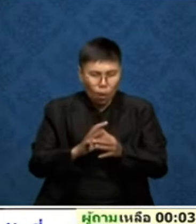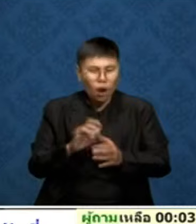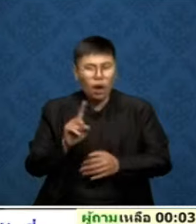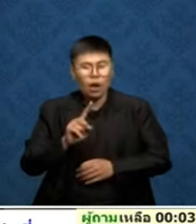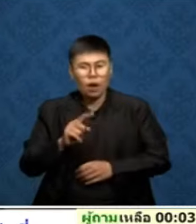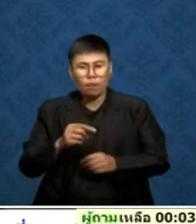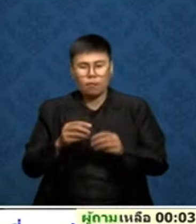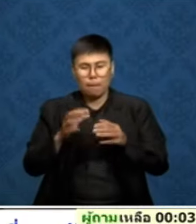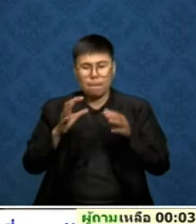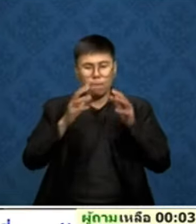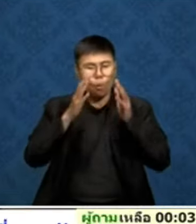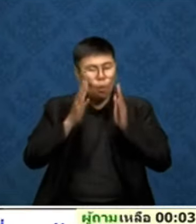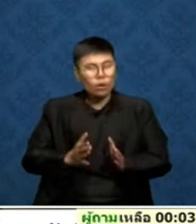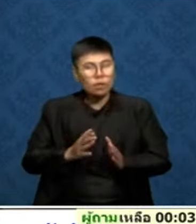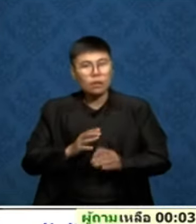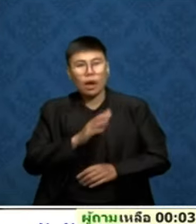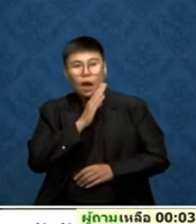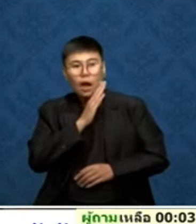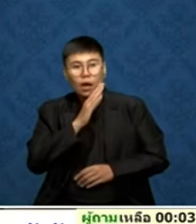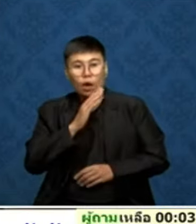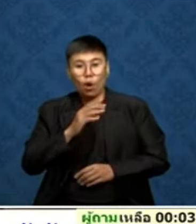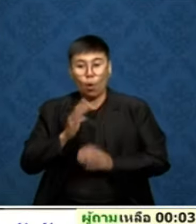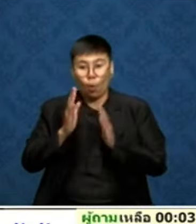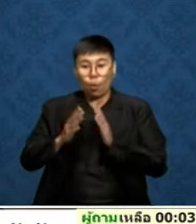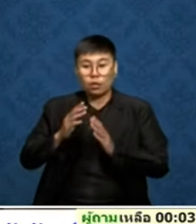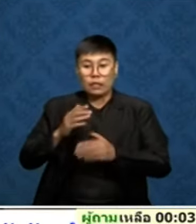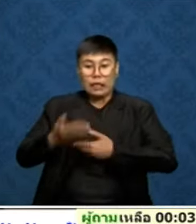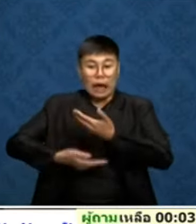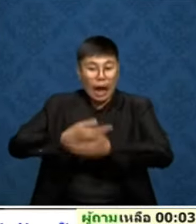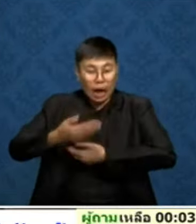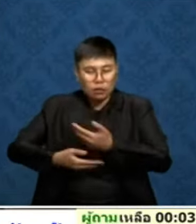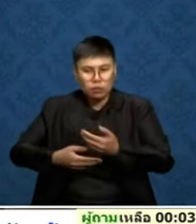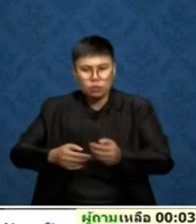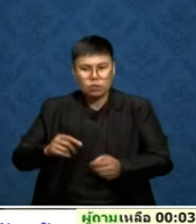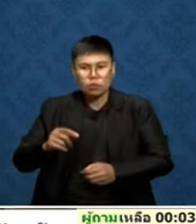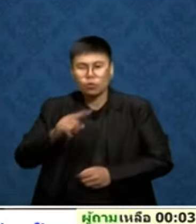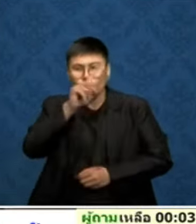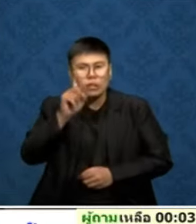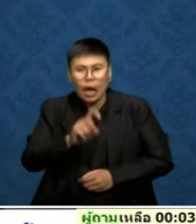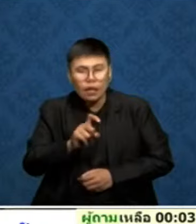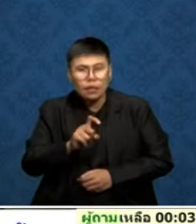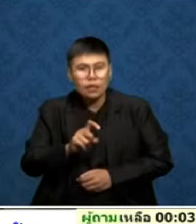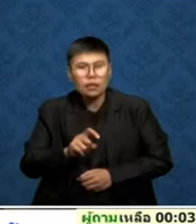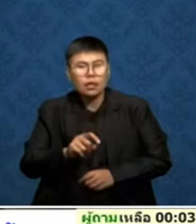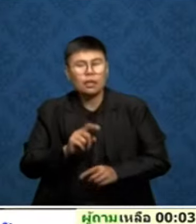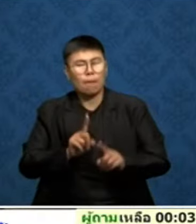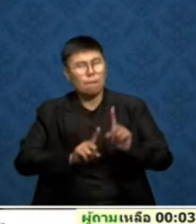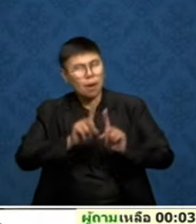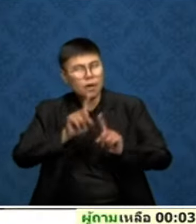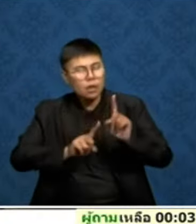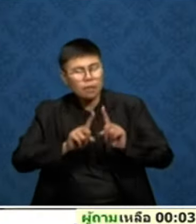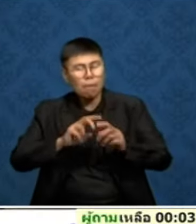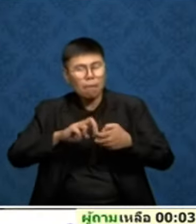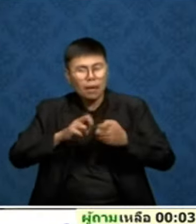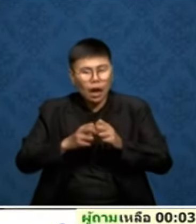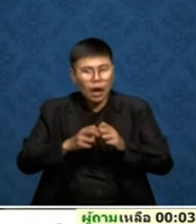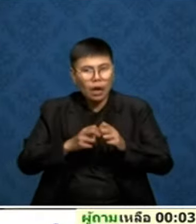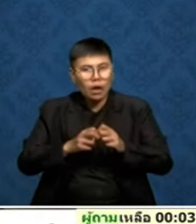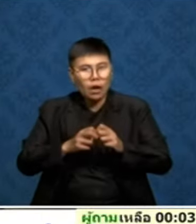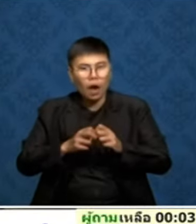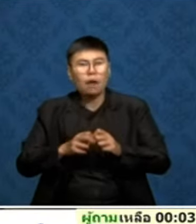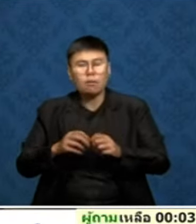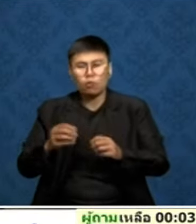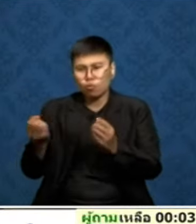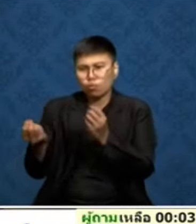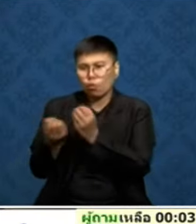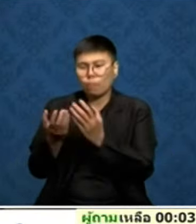านะครับแต่พอเขาคู่ค้าเนี่ยเขาถามเขาสงสัยอะไรในบ้านเมืองเพราะต้องการจะประเมินเสถียรภาพทางการเมืองซึ่งอาจส่งผลต่อการลงทุนของเขานะครับ